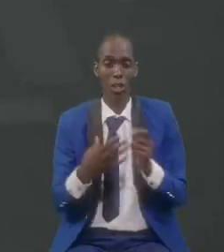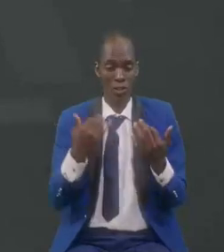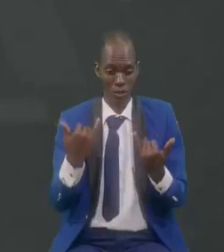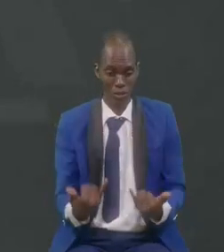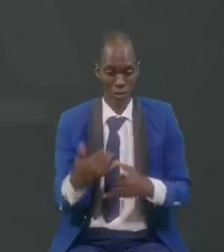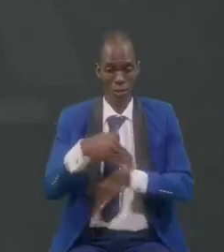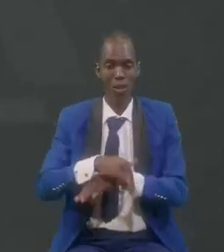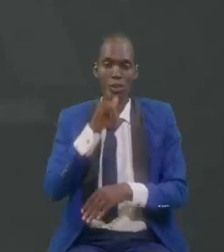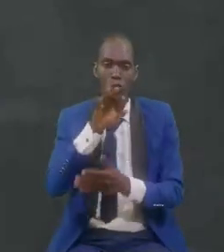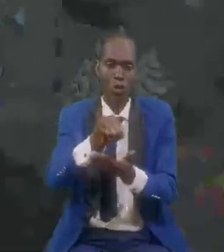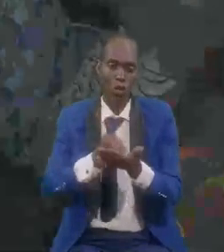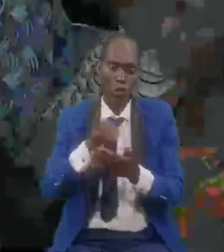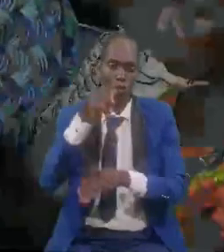soirée.